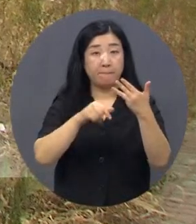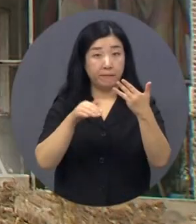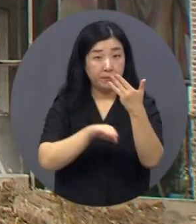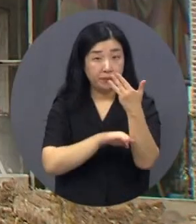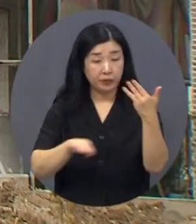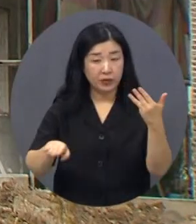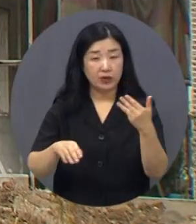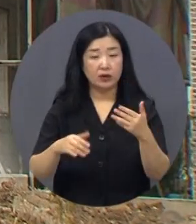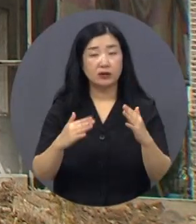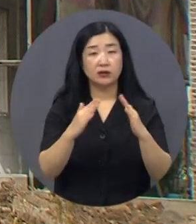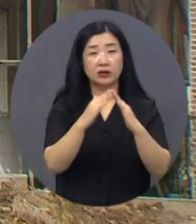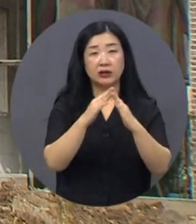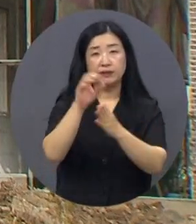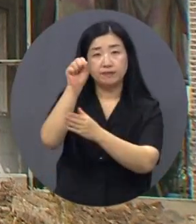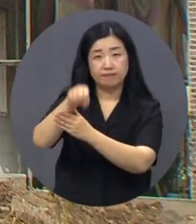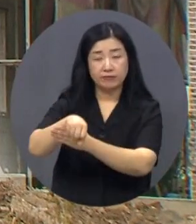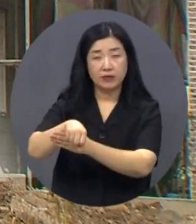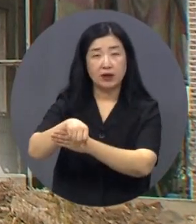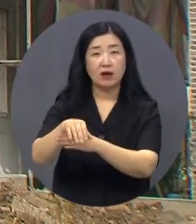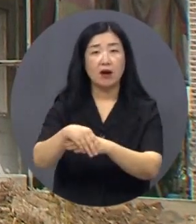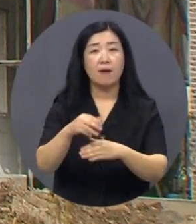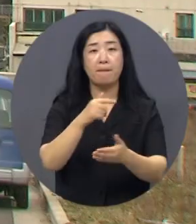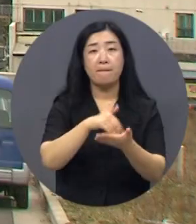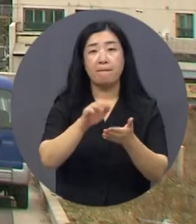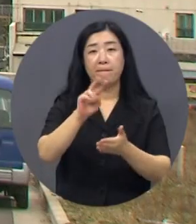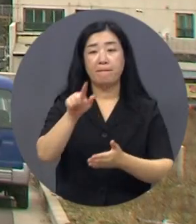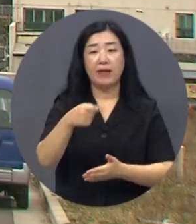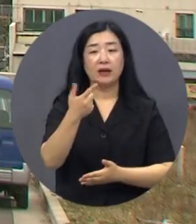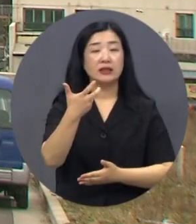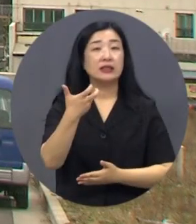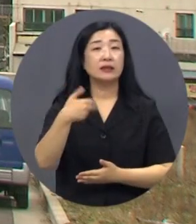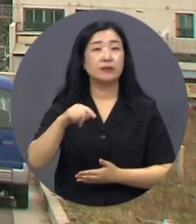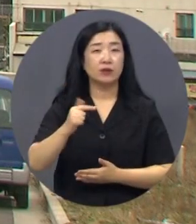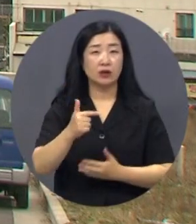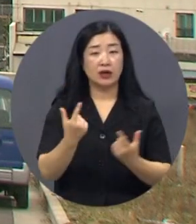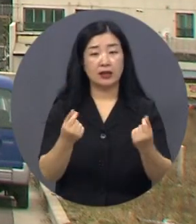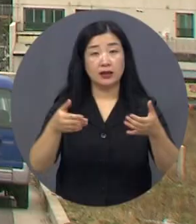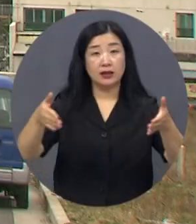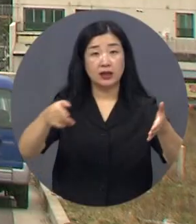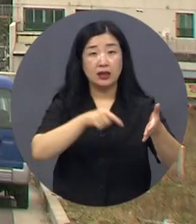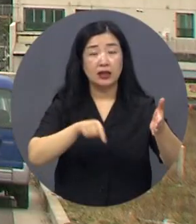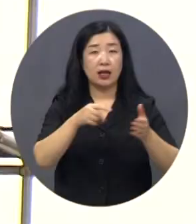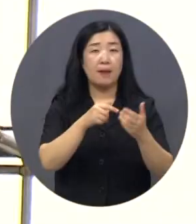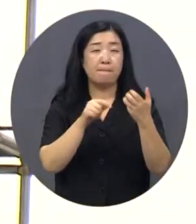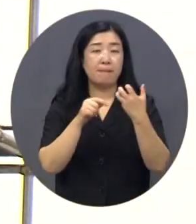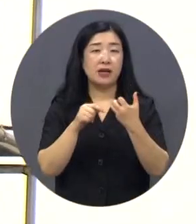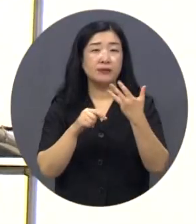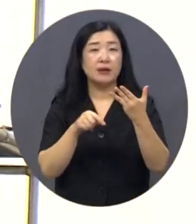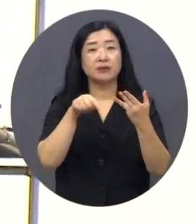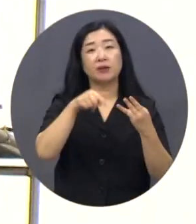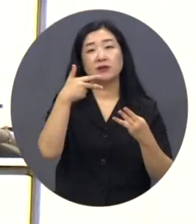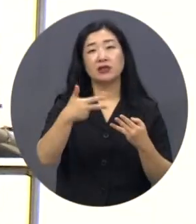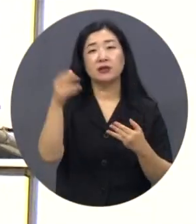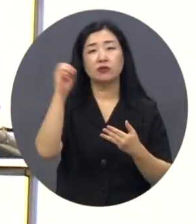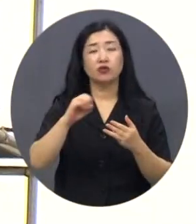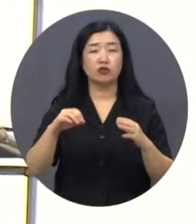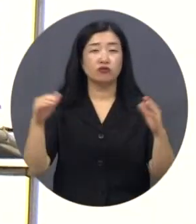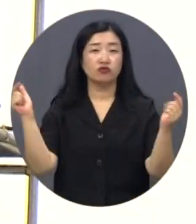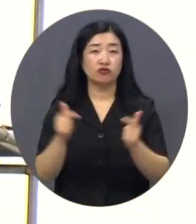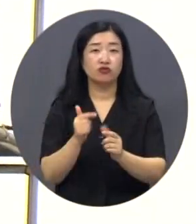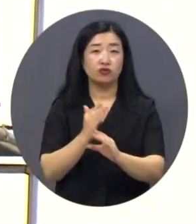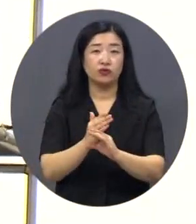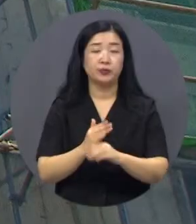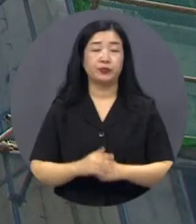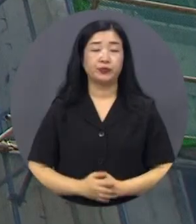제주지역 주택 인허가 건수는 170건 지난해 같은 기간보다 83.7% 급감했습니다